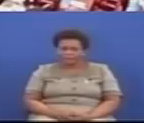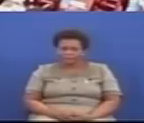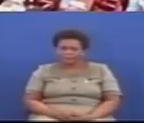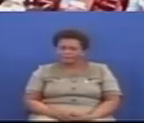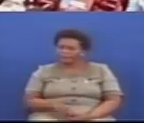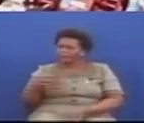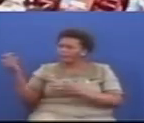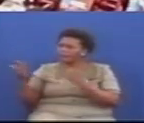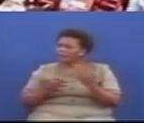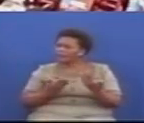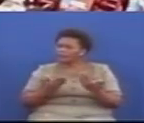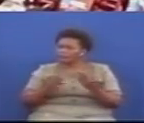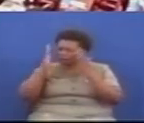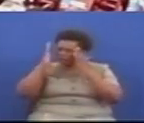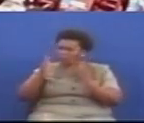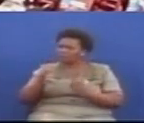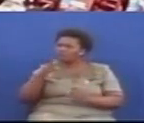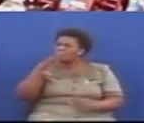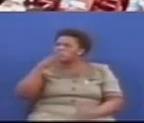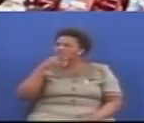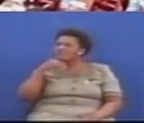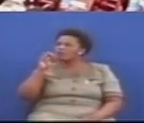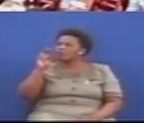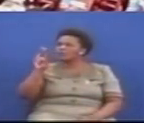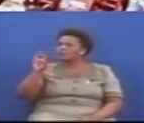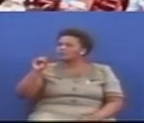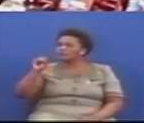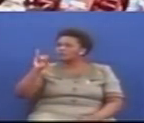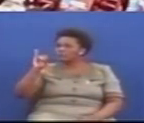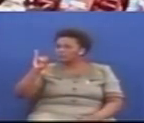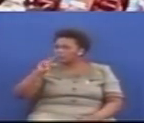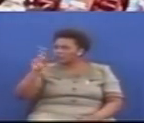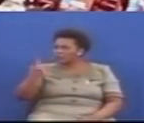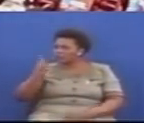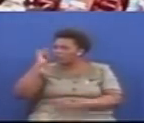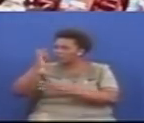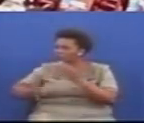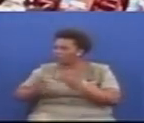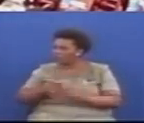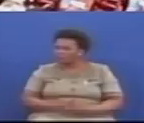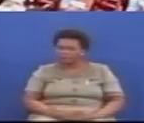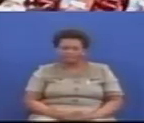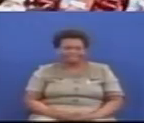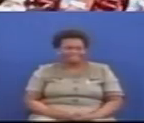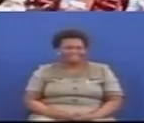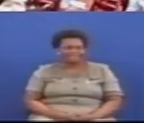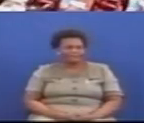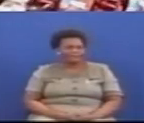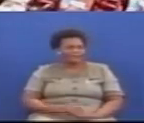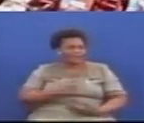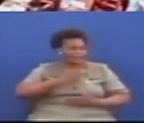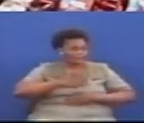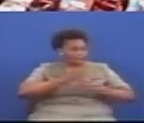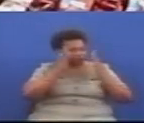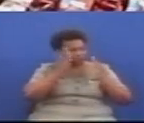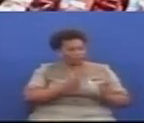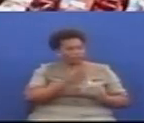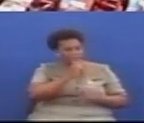mheshimiwa Jerome Bwanausi, tafadhali uliza swali lako. Mheshimiwa spika, nashukuru sana kwa kunipa nafasi ya kuuliza